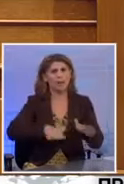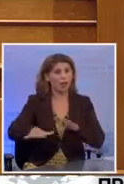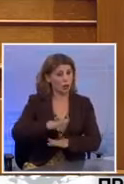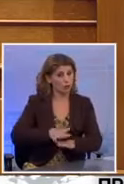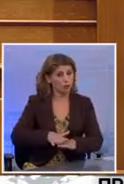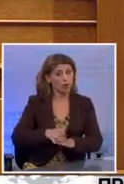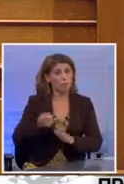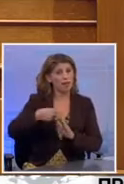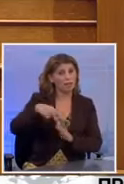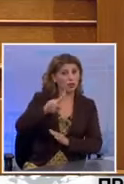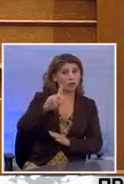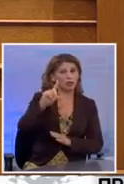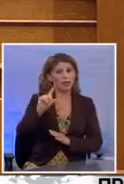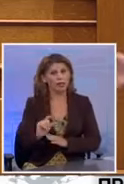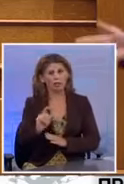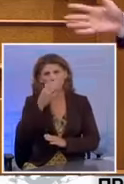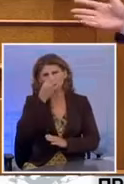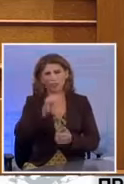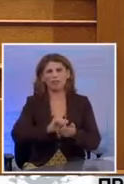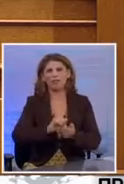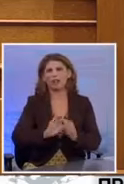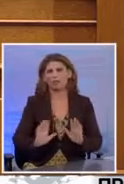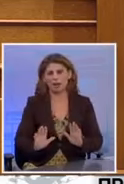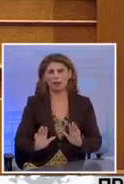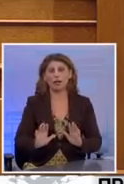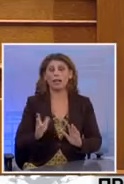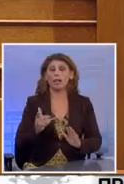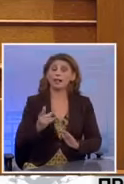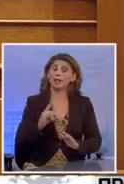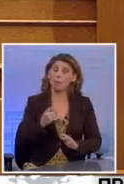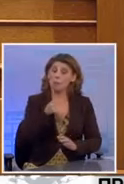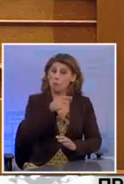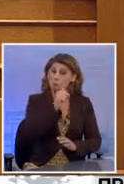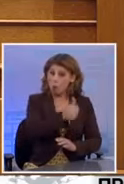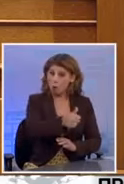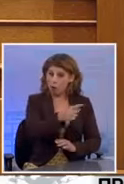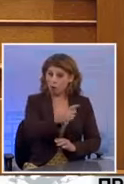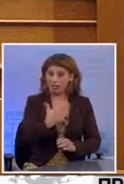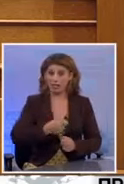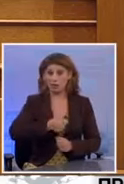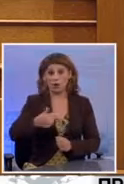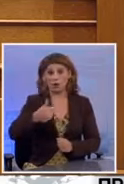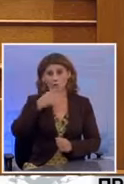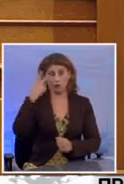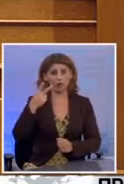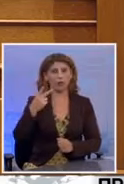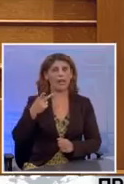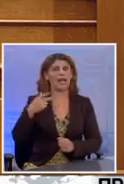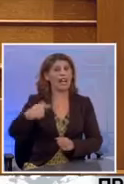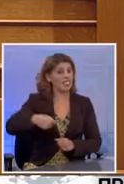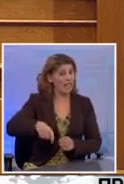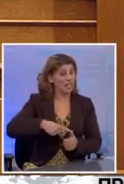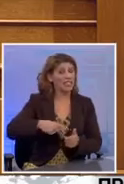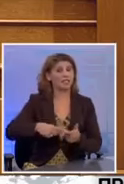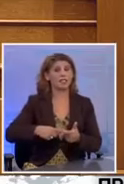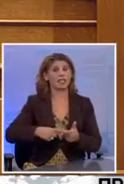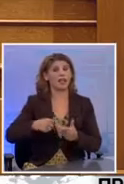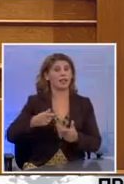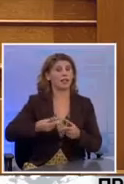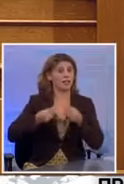περισσότερο και λιγότερο διεφθαρμένος. Λες και εσείς έχετε το μοναδικό δικαίωμα να δικάζετε, να κρίνετε, να απονέμετε